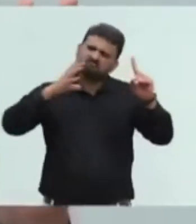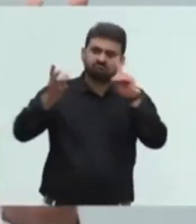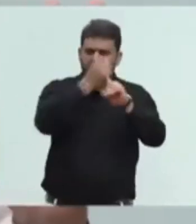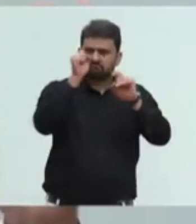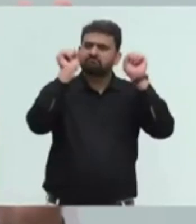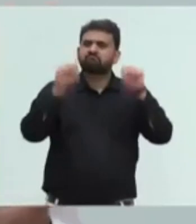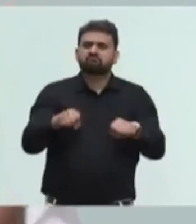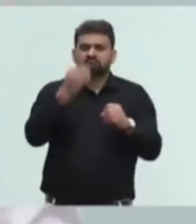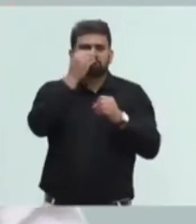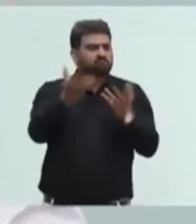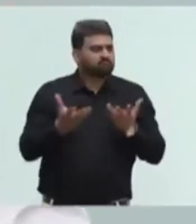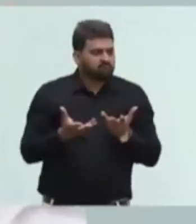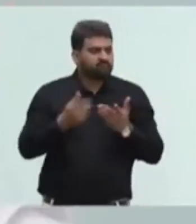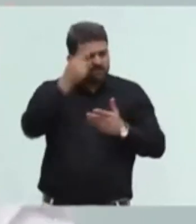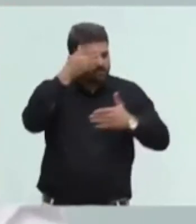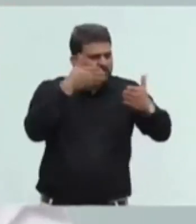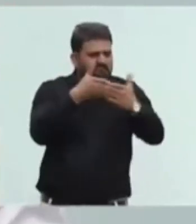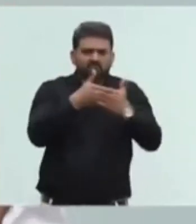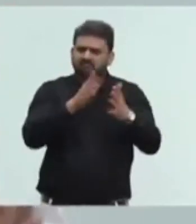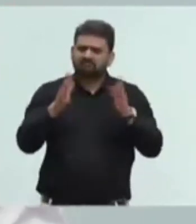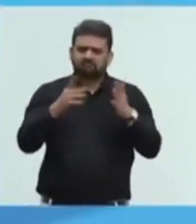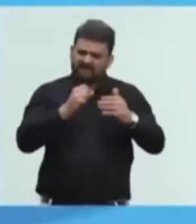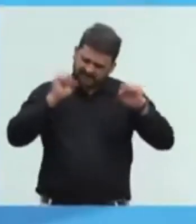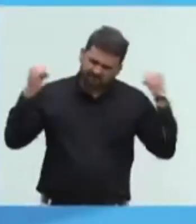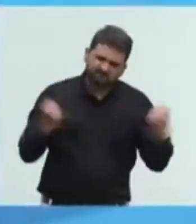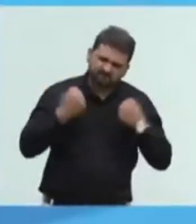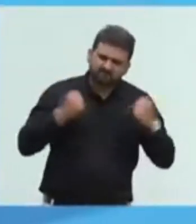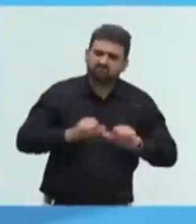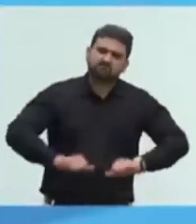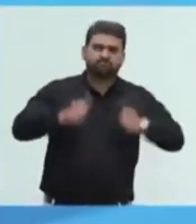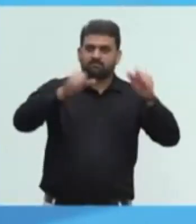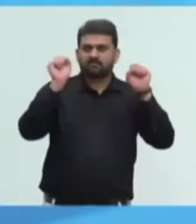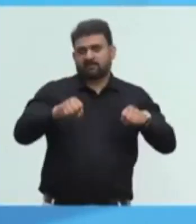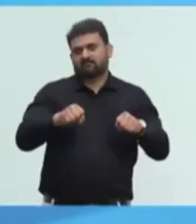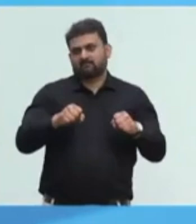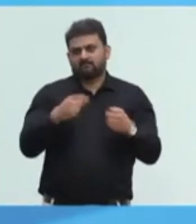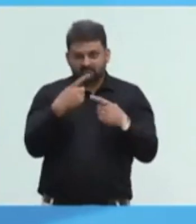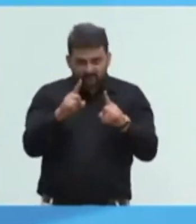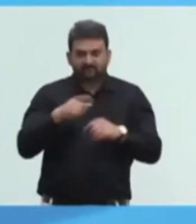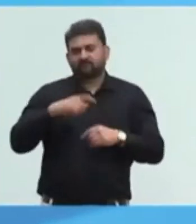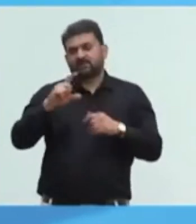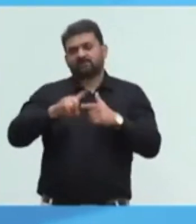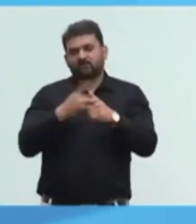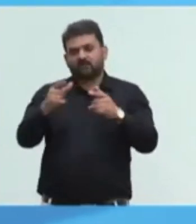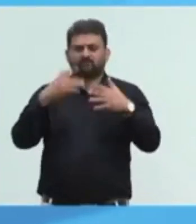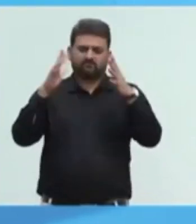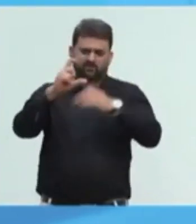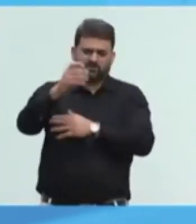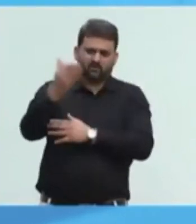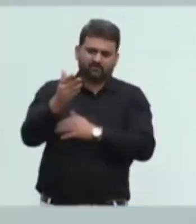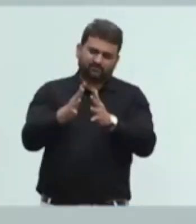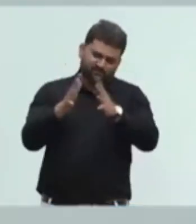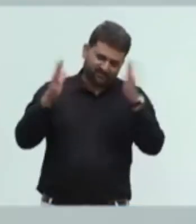बाधा उसको रोक नहीं सकती हैं मेरी तरफ से जाफरी को बहुत-बहुत